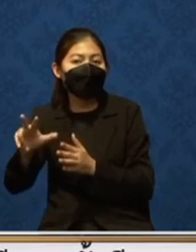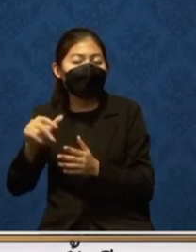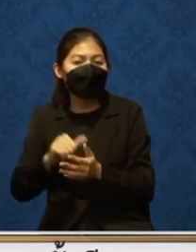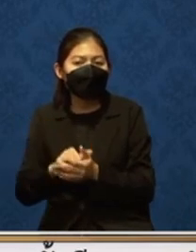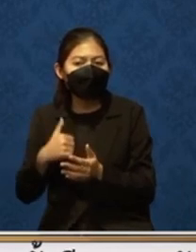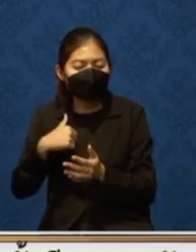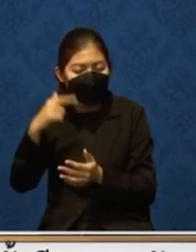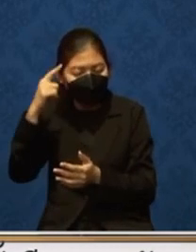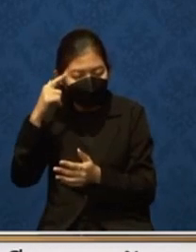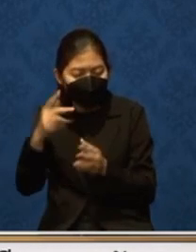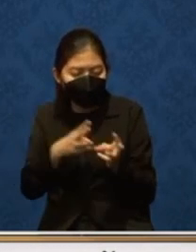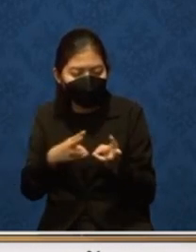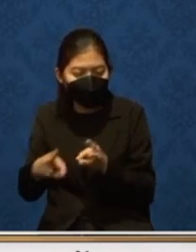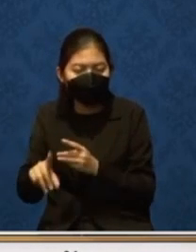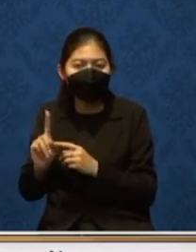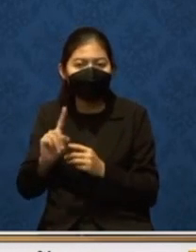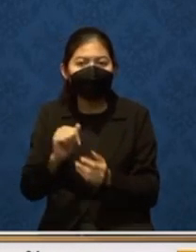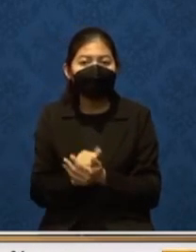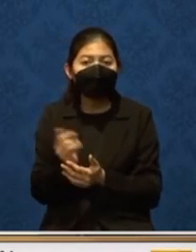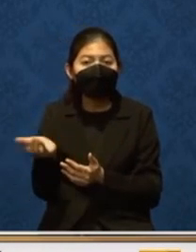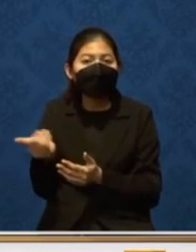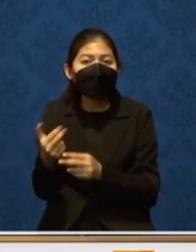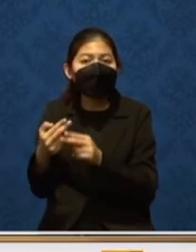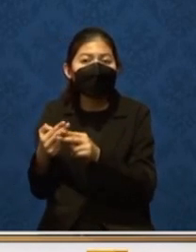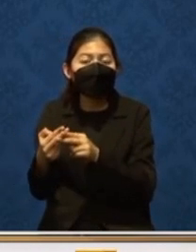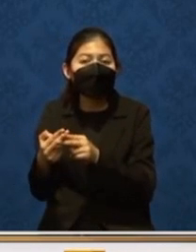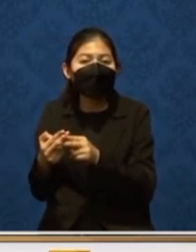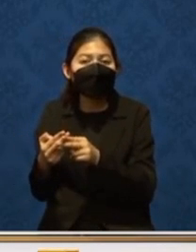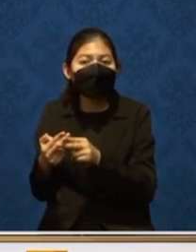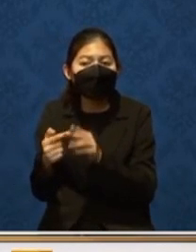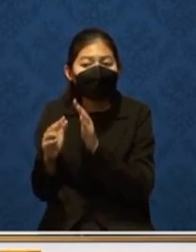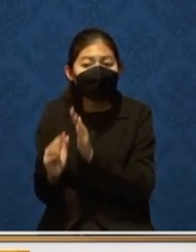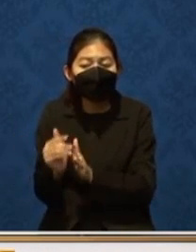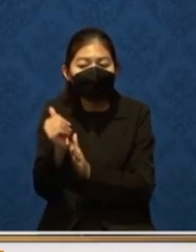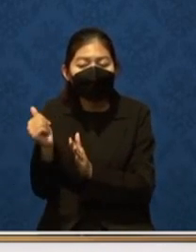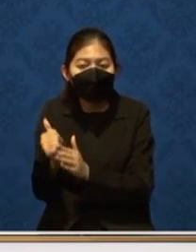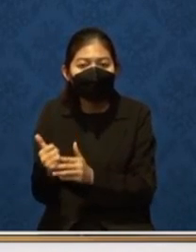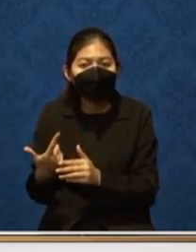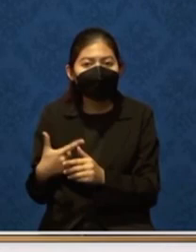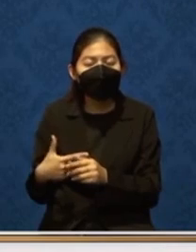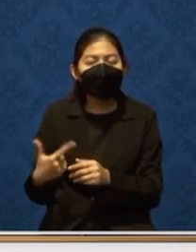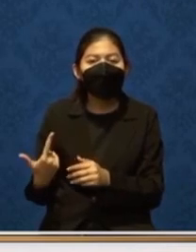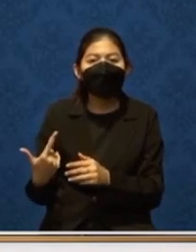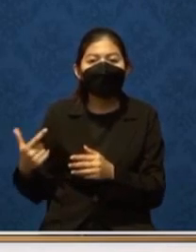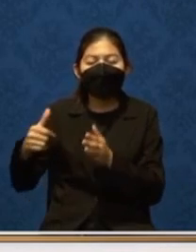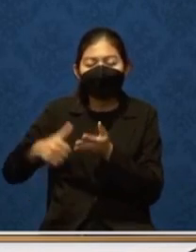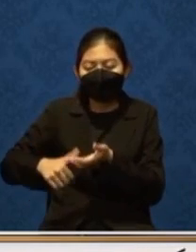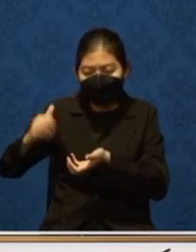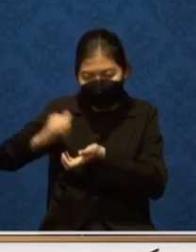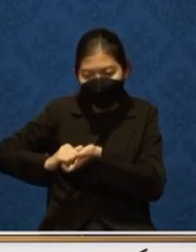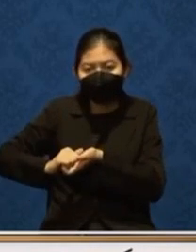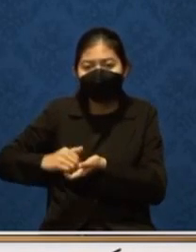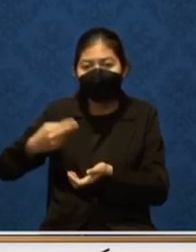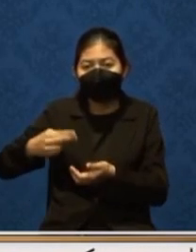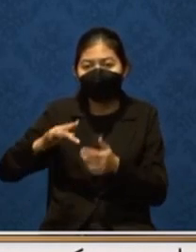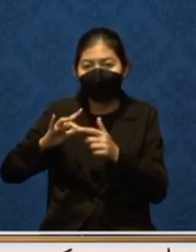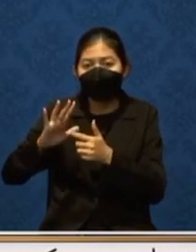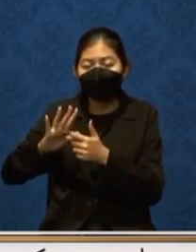ไปได้ ก็คือการยืมชื่อNONOMINI SE KULTY มาถือกรองห้นส่วนกจกรร ficouนี้แฮนแล